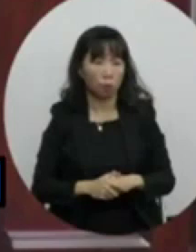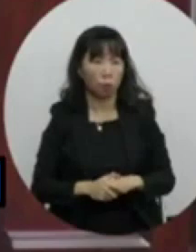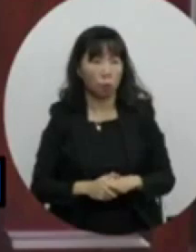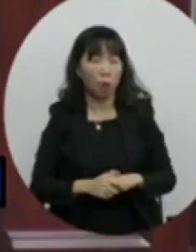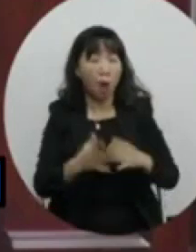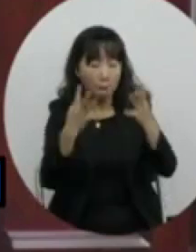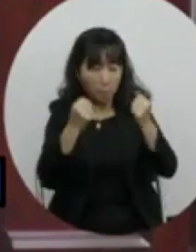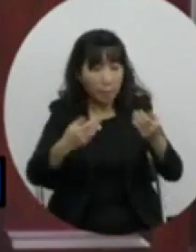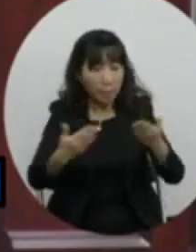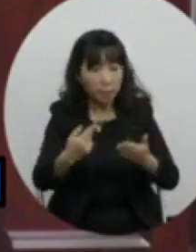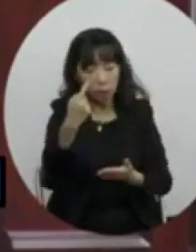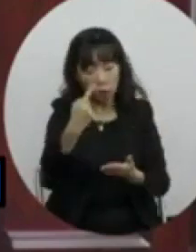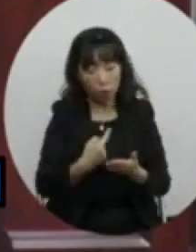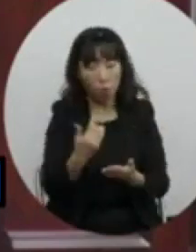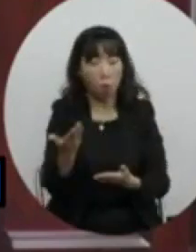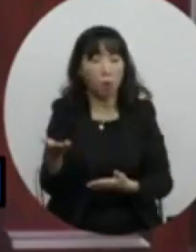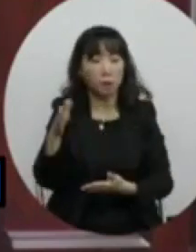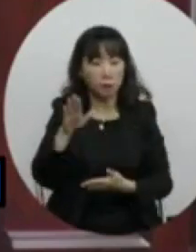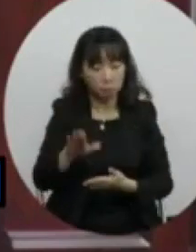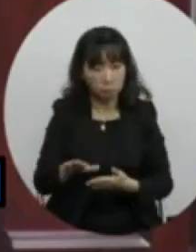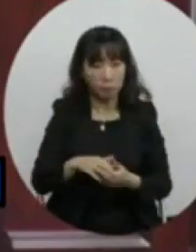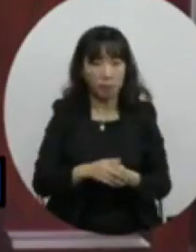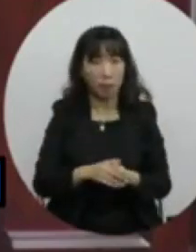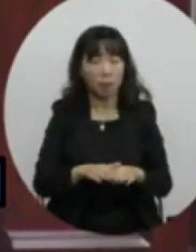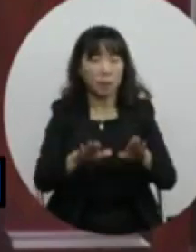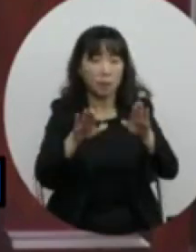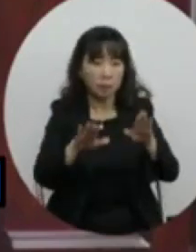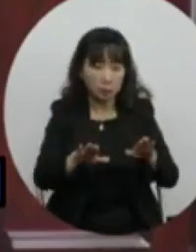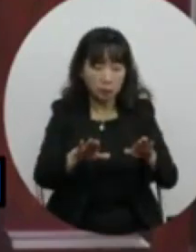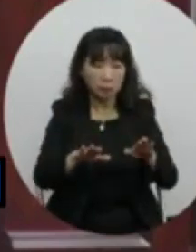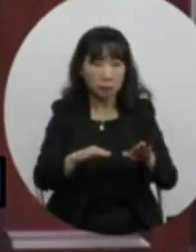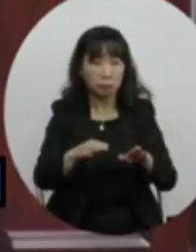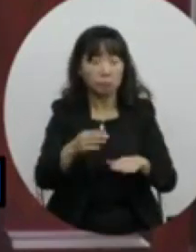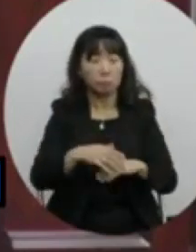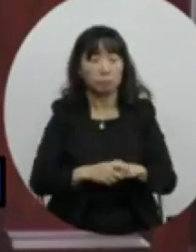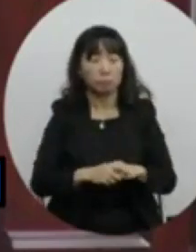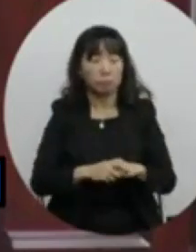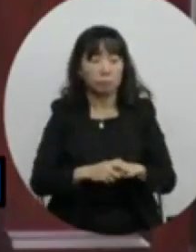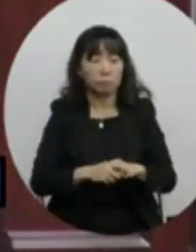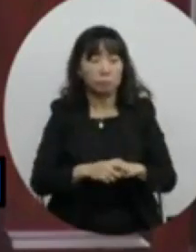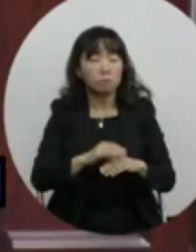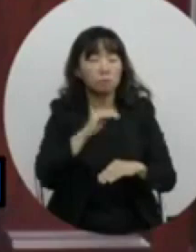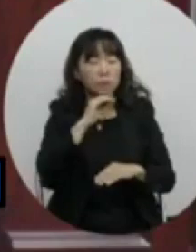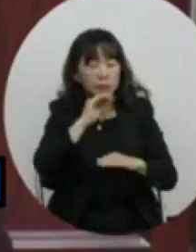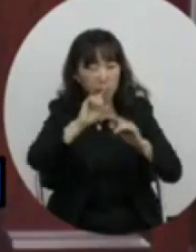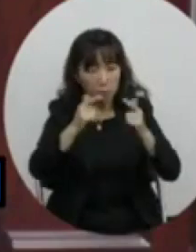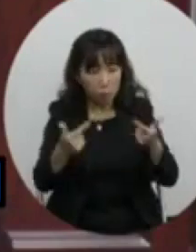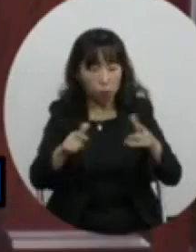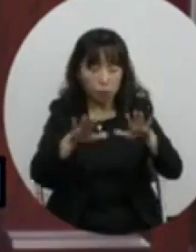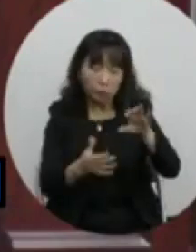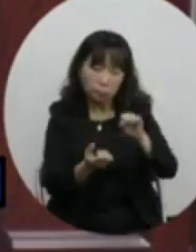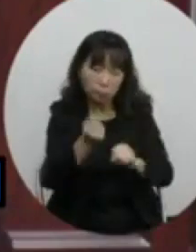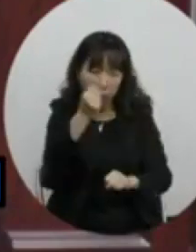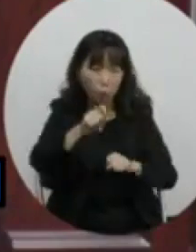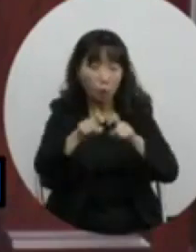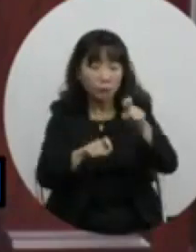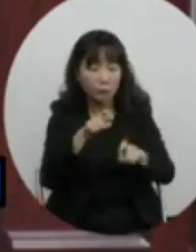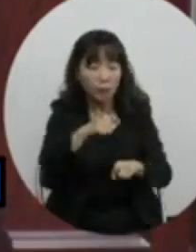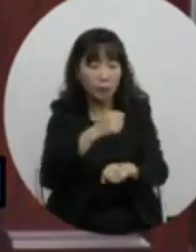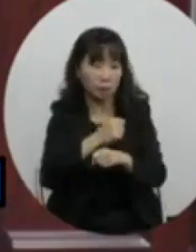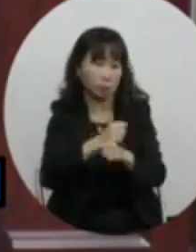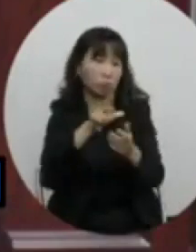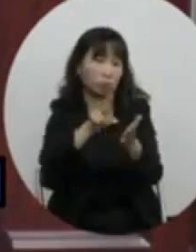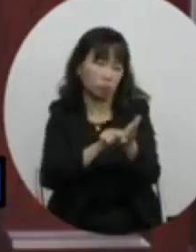또 해오셨지만 또 2030, 2035를 기다리는 것이 아니라 오늘 당장 할 수 있는 것들을 실행해야